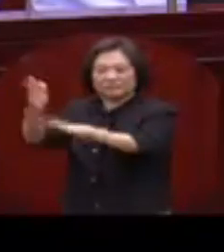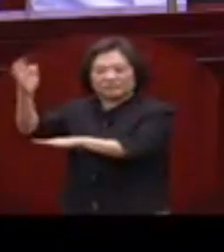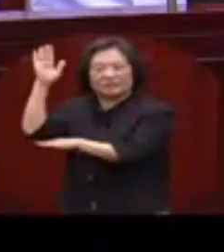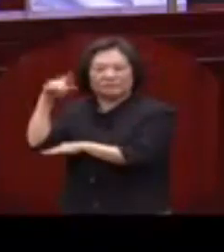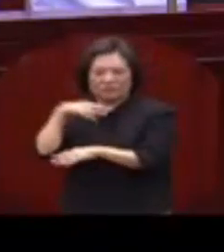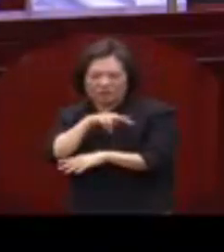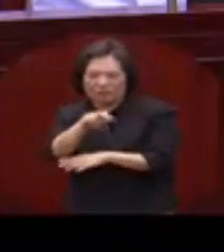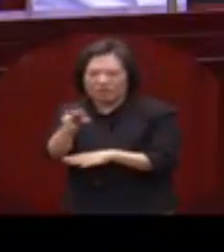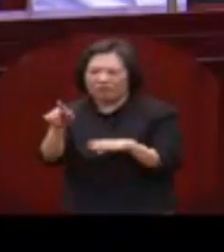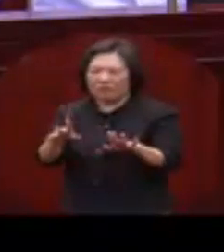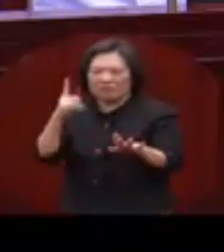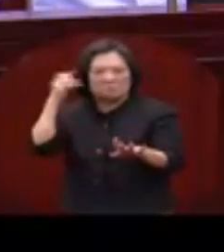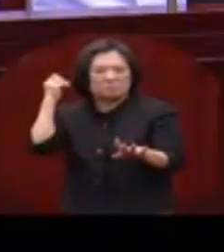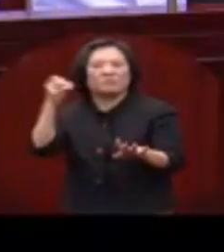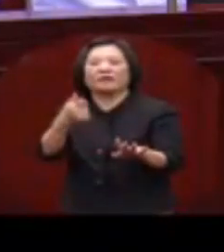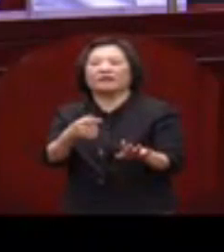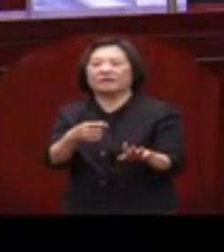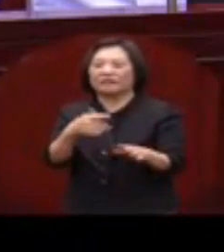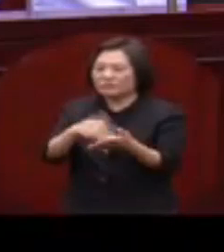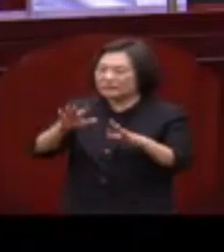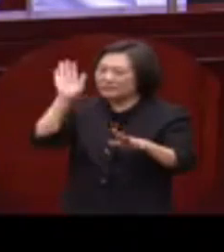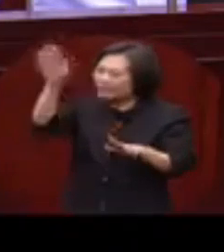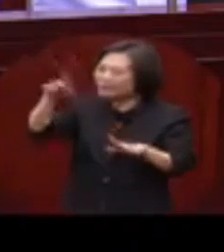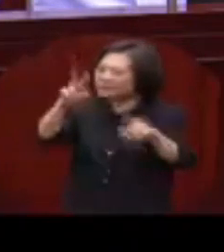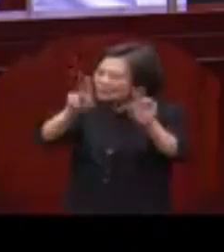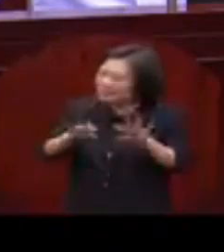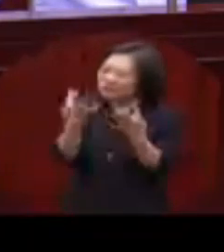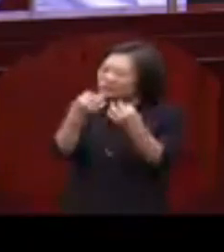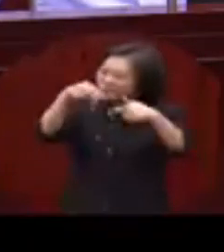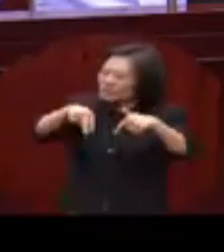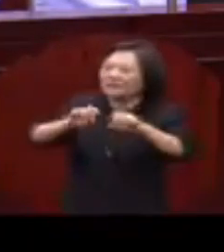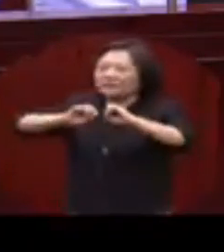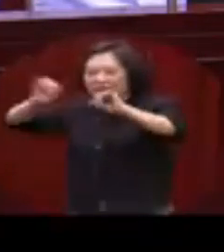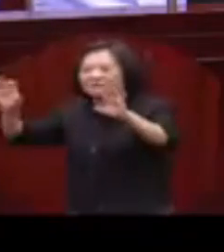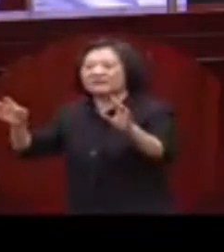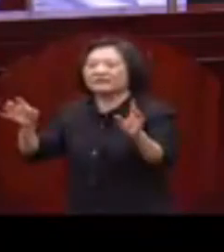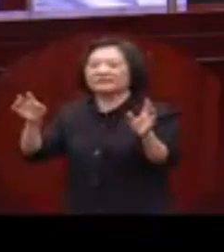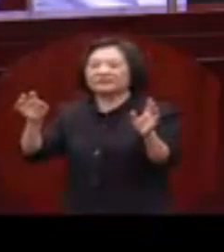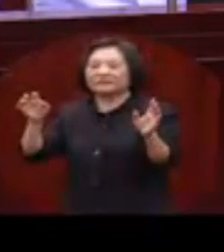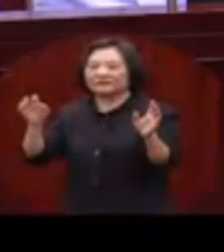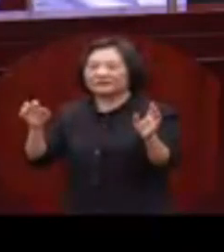先创者的角色。所以不管是医化啦哈、哦，或是这种广告，你知道，它